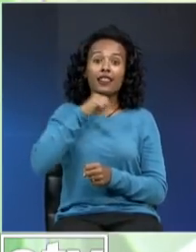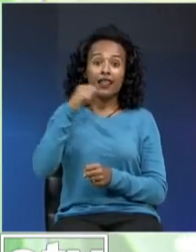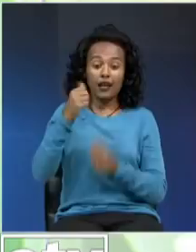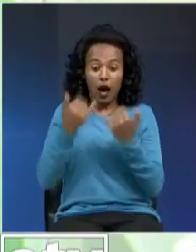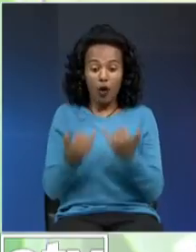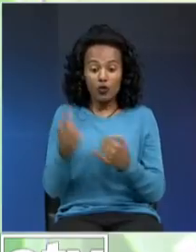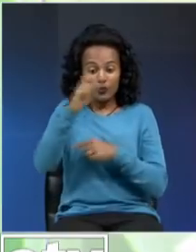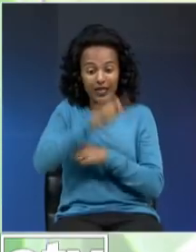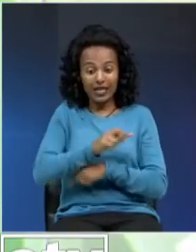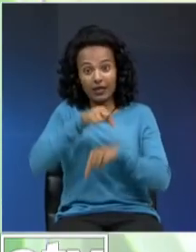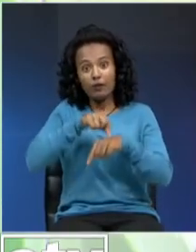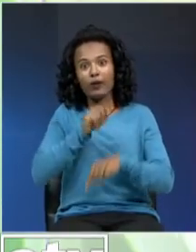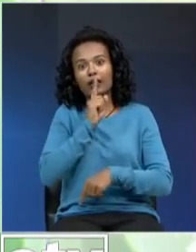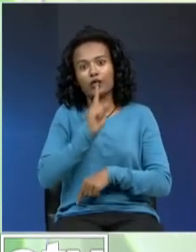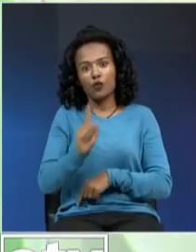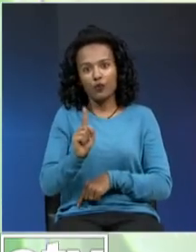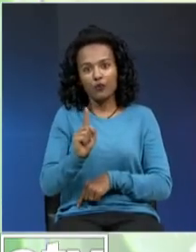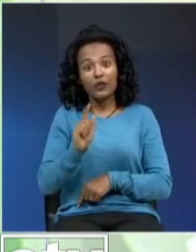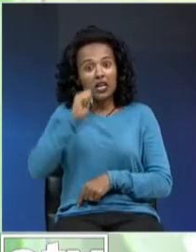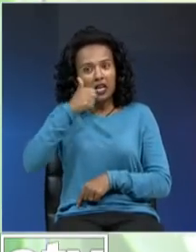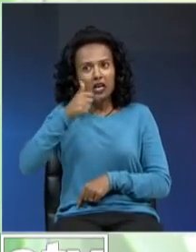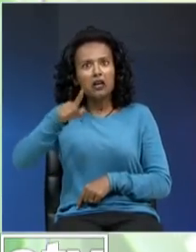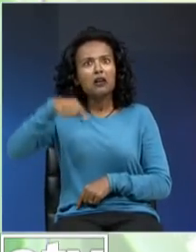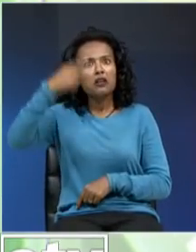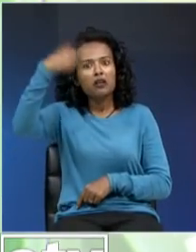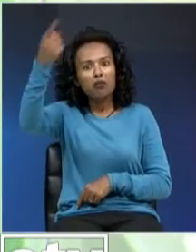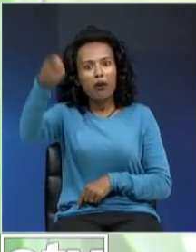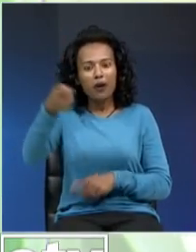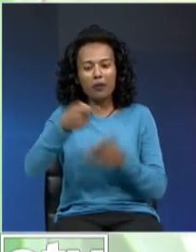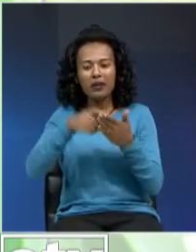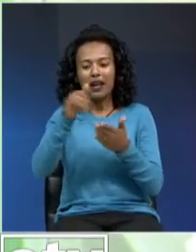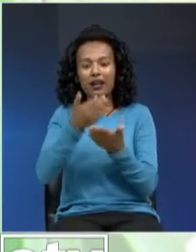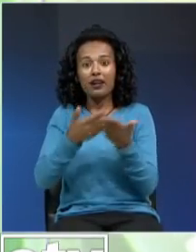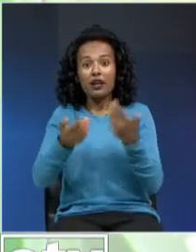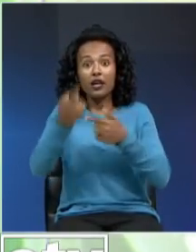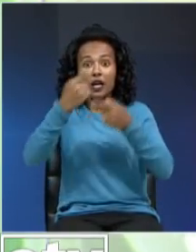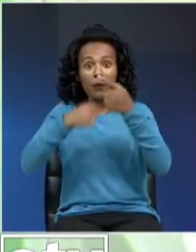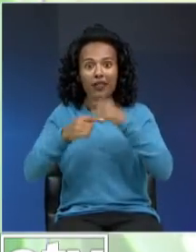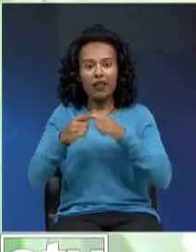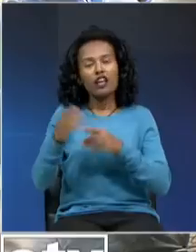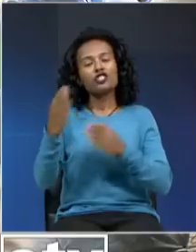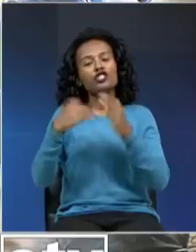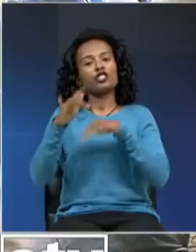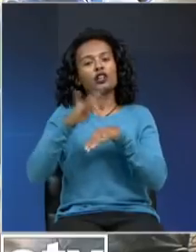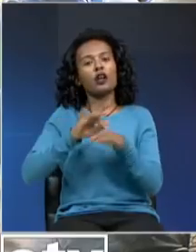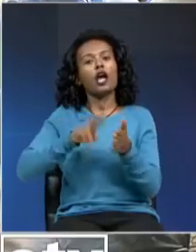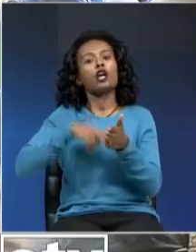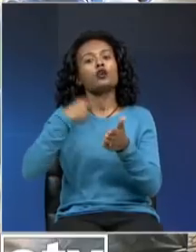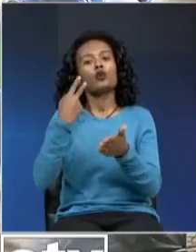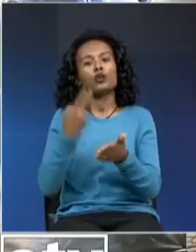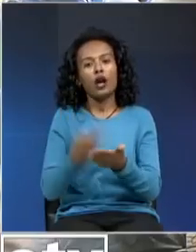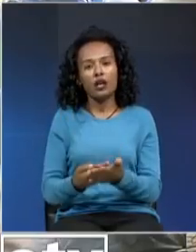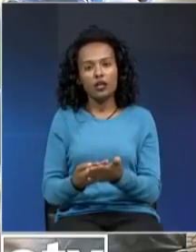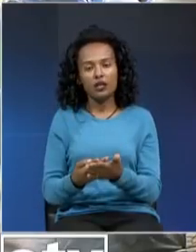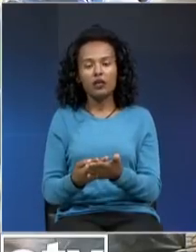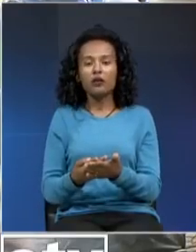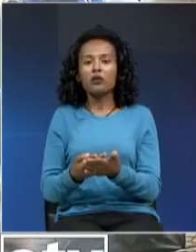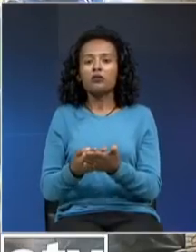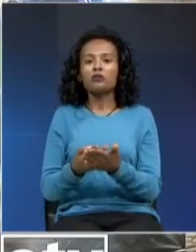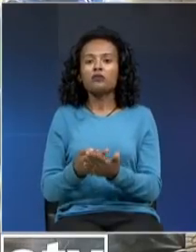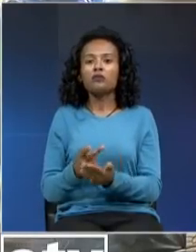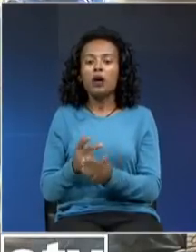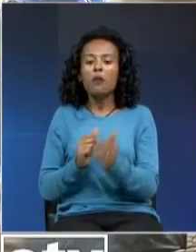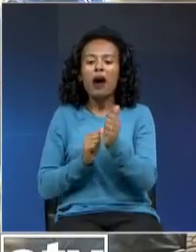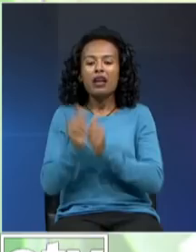ነው፣ በጊዜው ነው። ነገ ከነገ በኋላ በእንደዚህ አይነት ነገር ከመጣ ችግር ላይ እንወድቃለን።